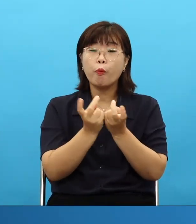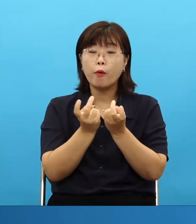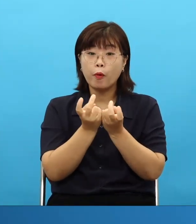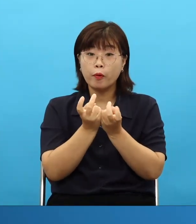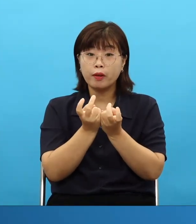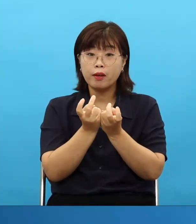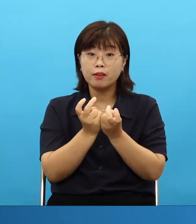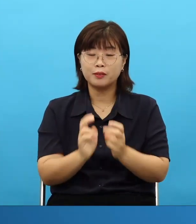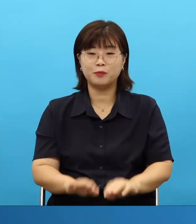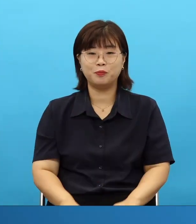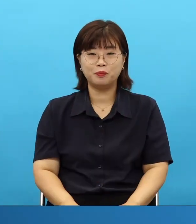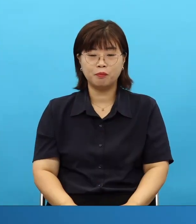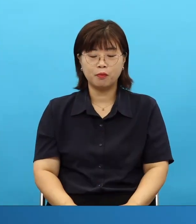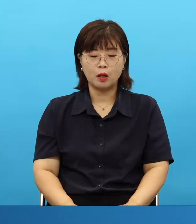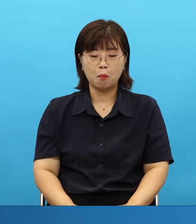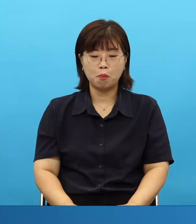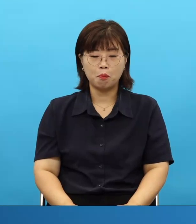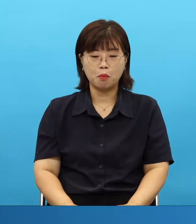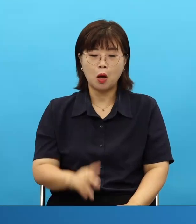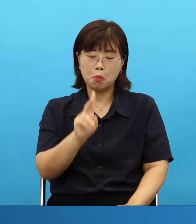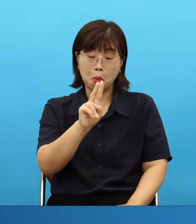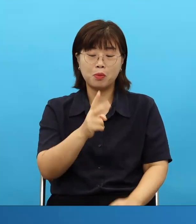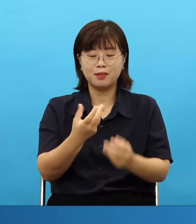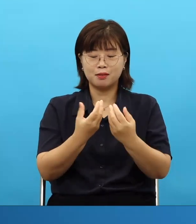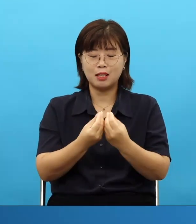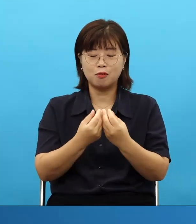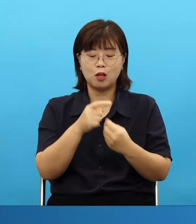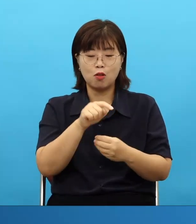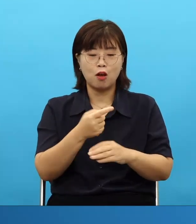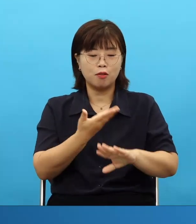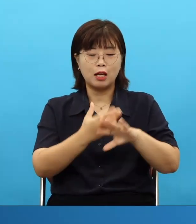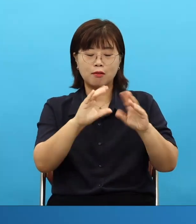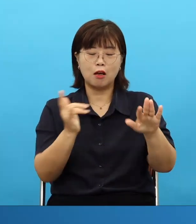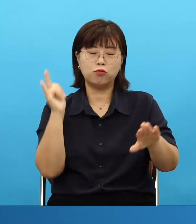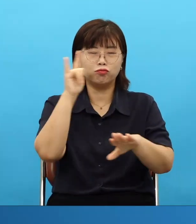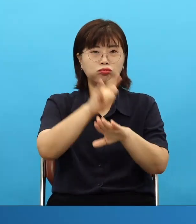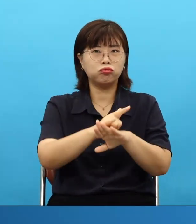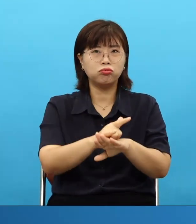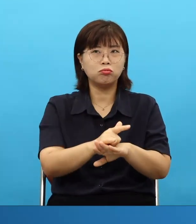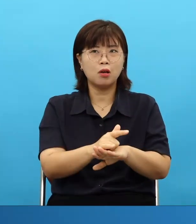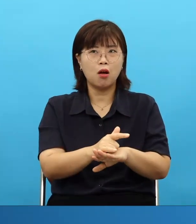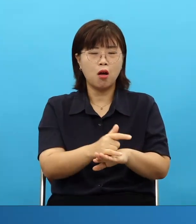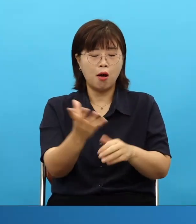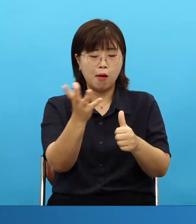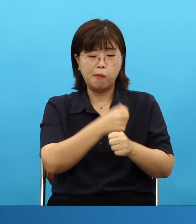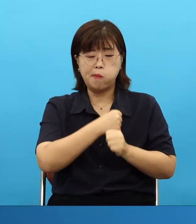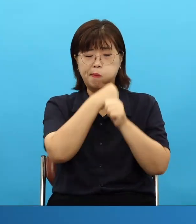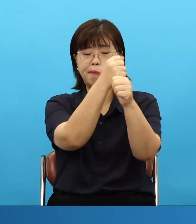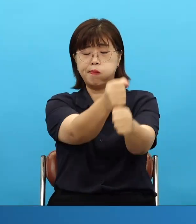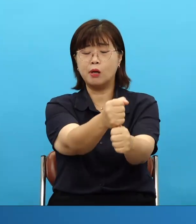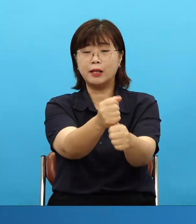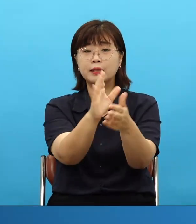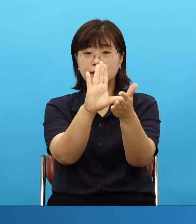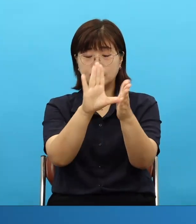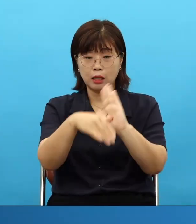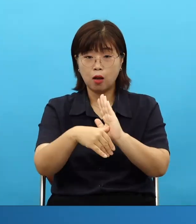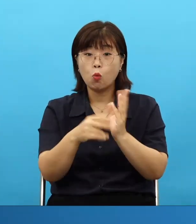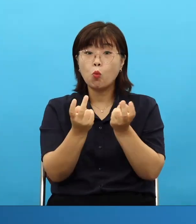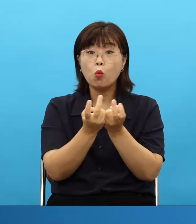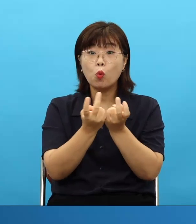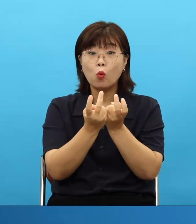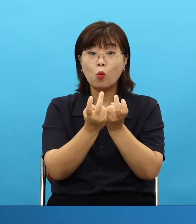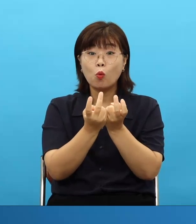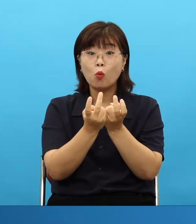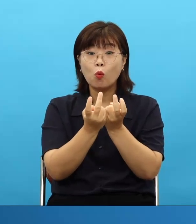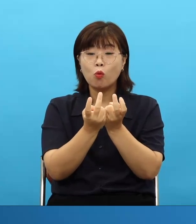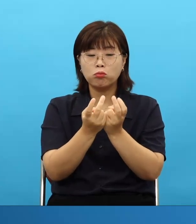혹 납치가 됐다 이러면 어떡합니까? Or perhaps what happens if they're abducted? 뉴스만 내지 미국은 신경 쓰지 않습니다.